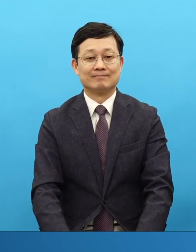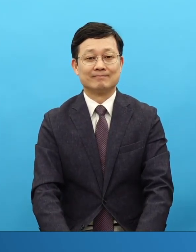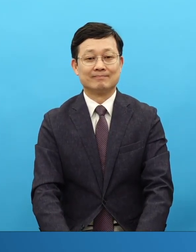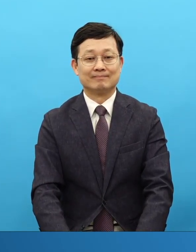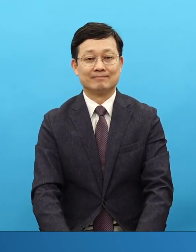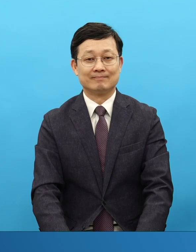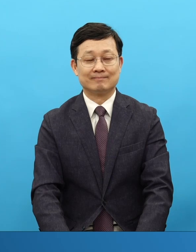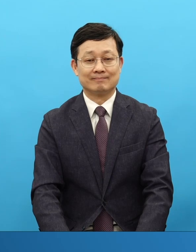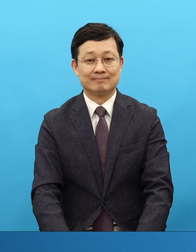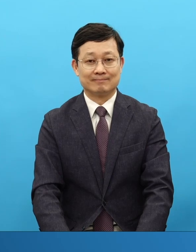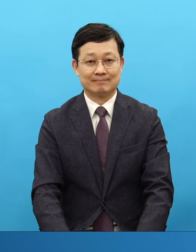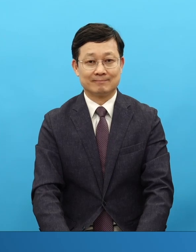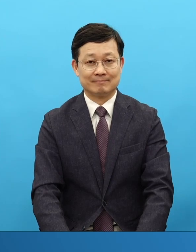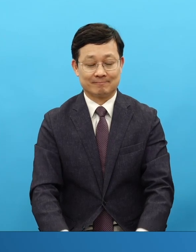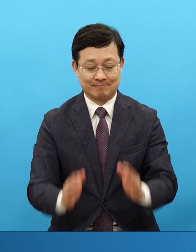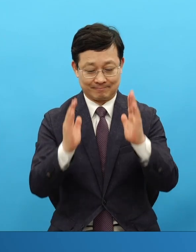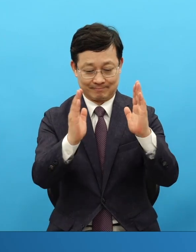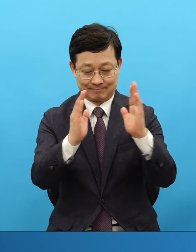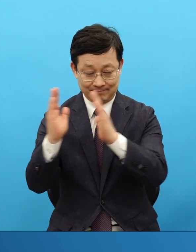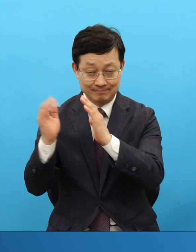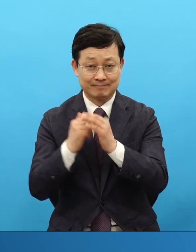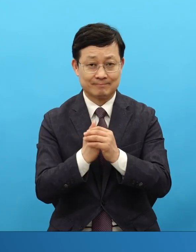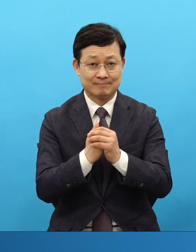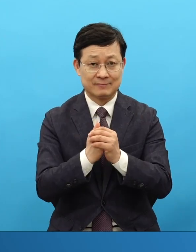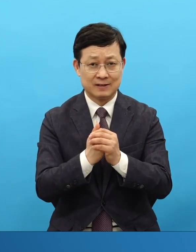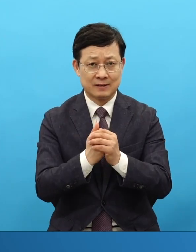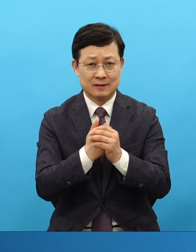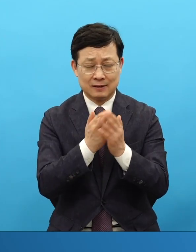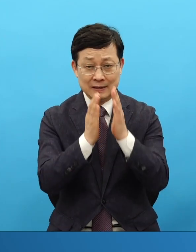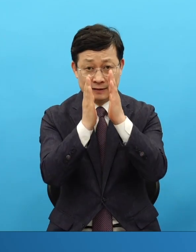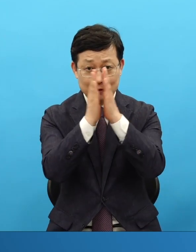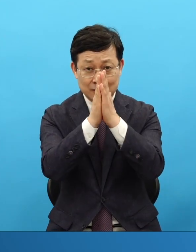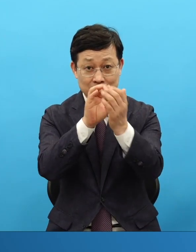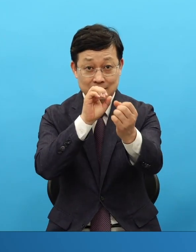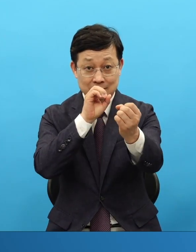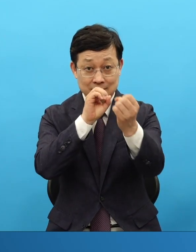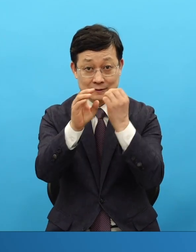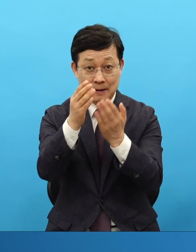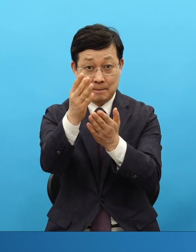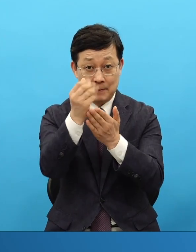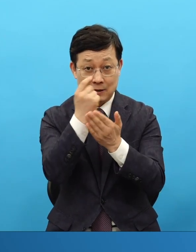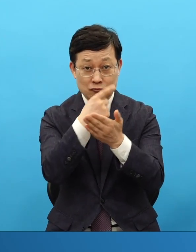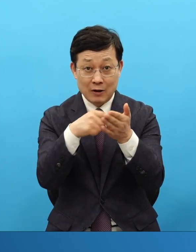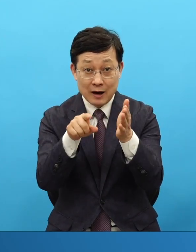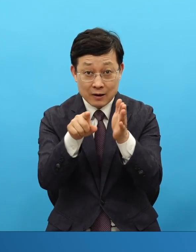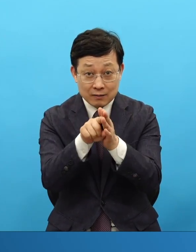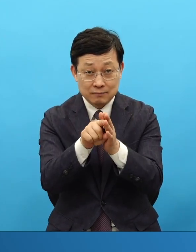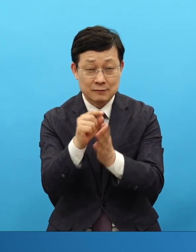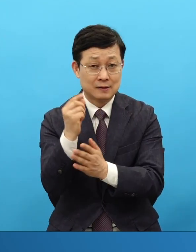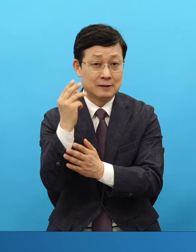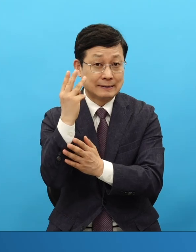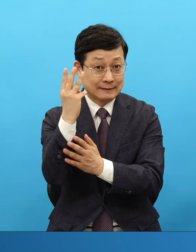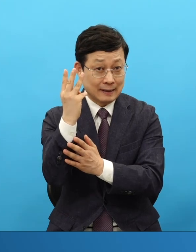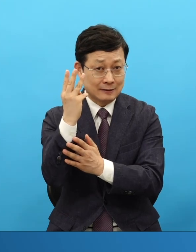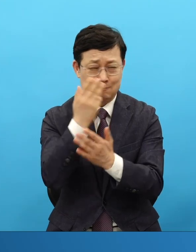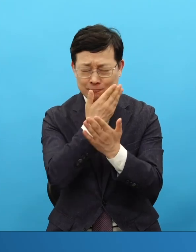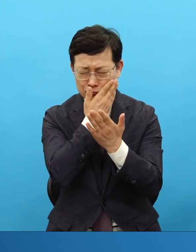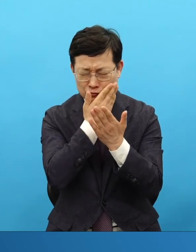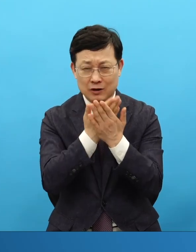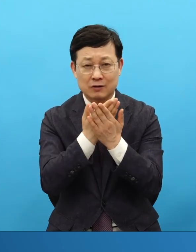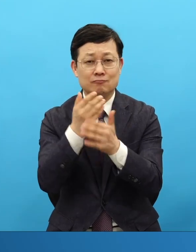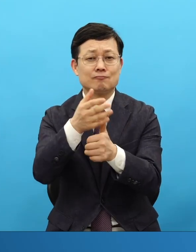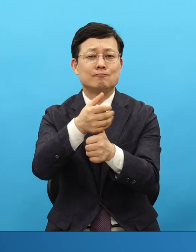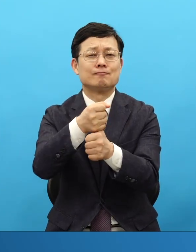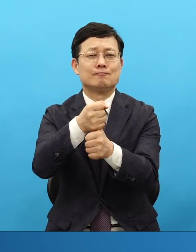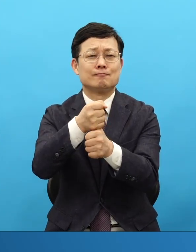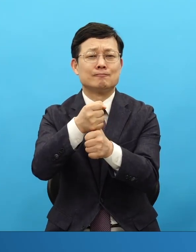굉장히 중요한 것 3가지가 있습니다. Then there are 3 very important things. 저와 여러분은 지금 뭐 하고 있냐 하는 건요.